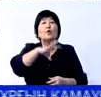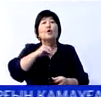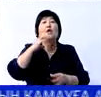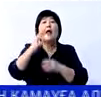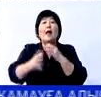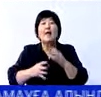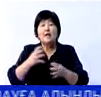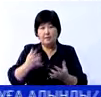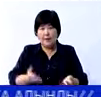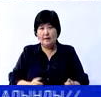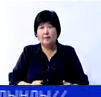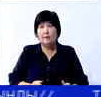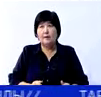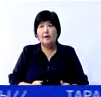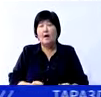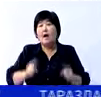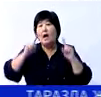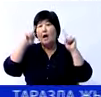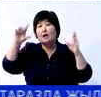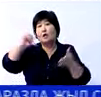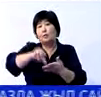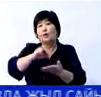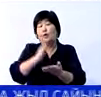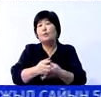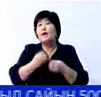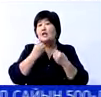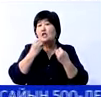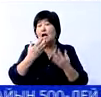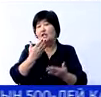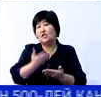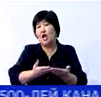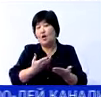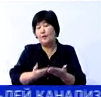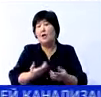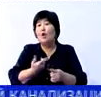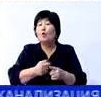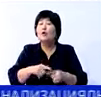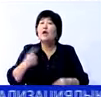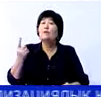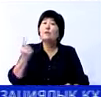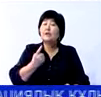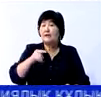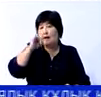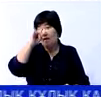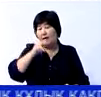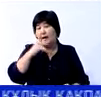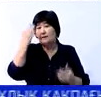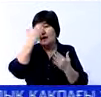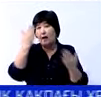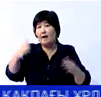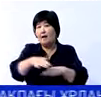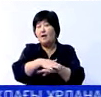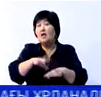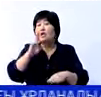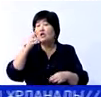әлемге әйгілі болып отыр. Жақсы жағы менен. Оны біріншіден қазақ халқының